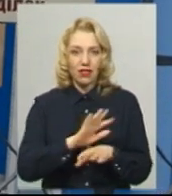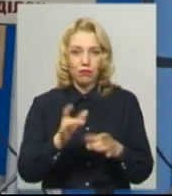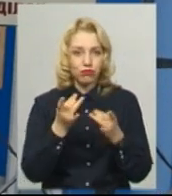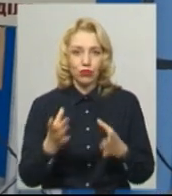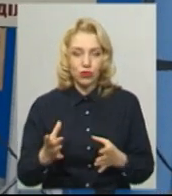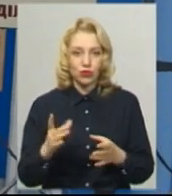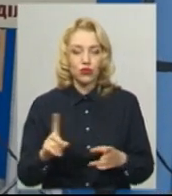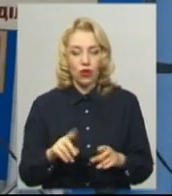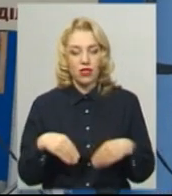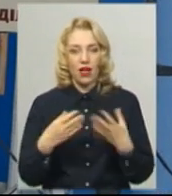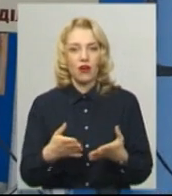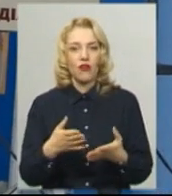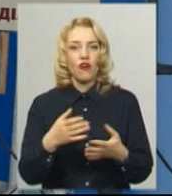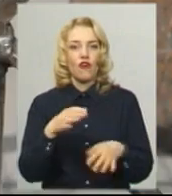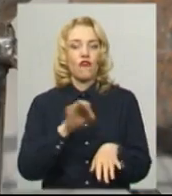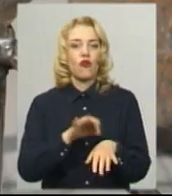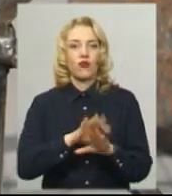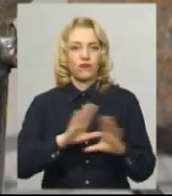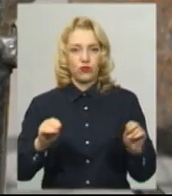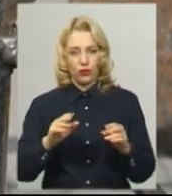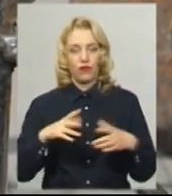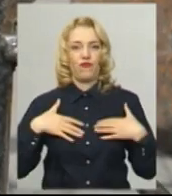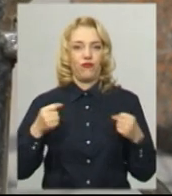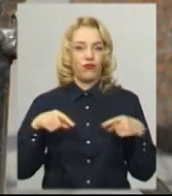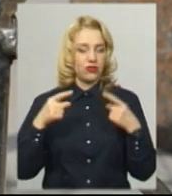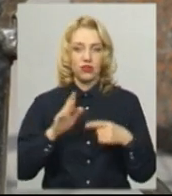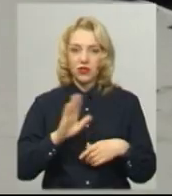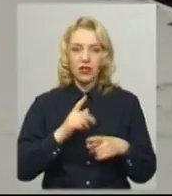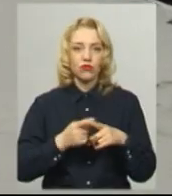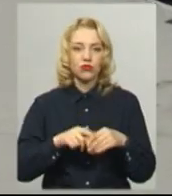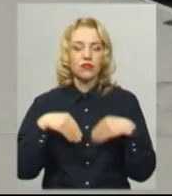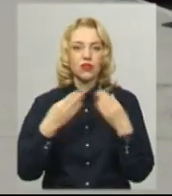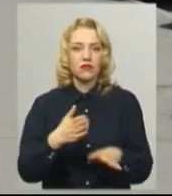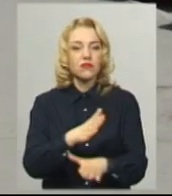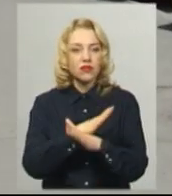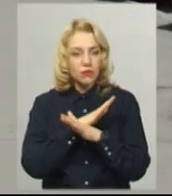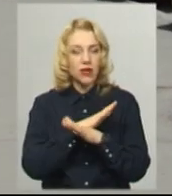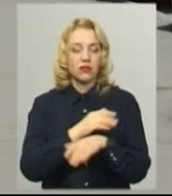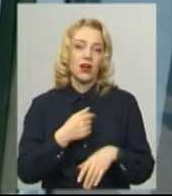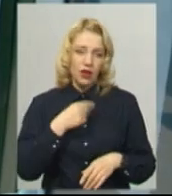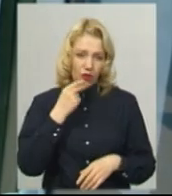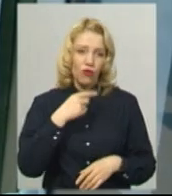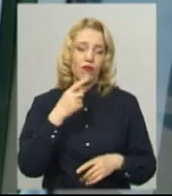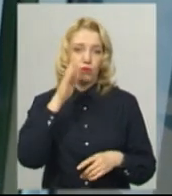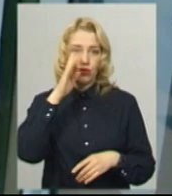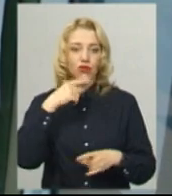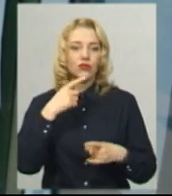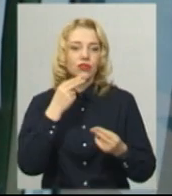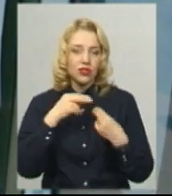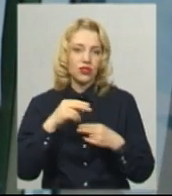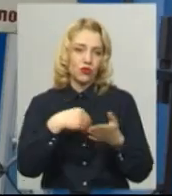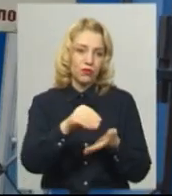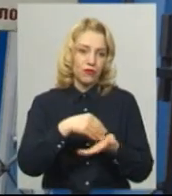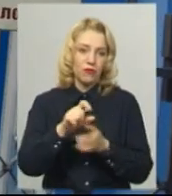несе болість, а ця хвороба несе смерть. Чоловік додає, купує продукти у супермаркетах, вважає, в магазині проконтролювати кількість